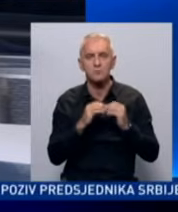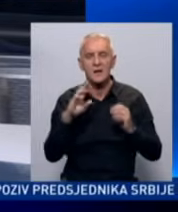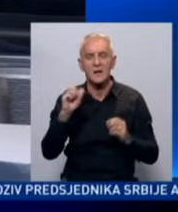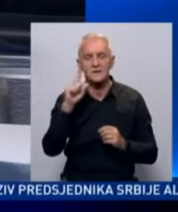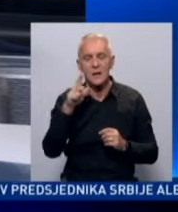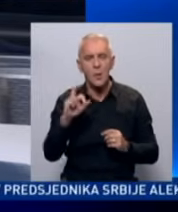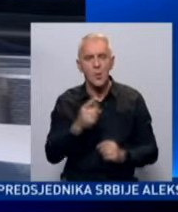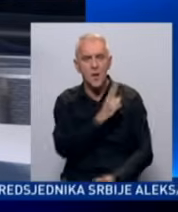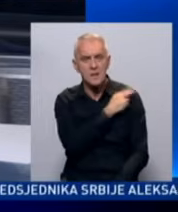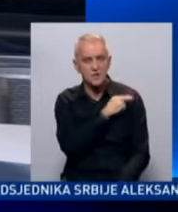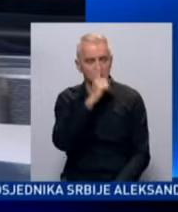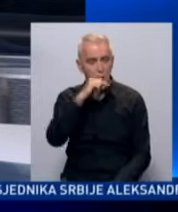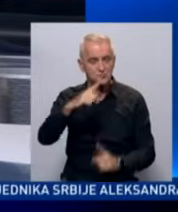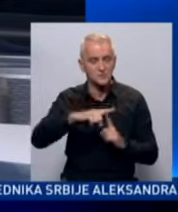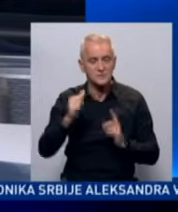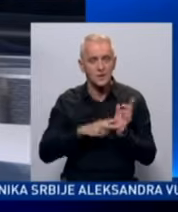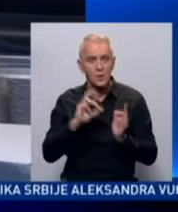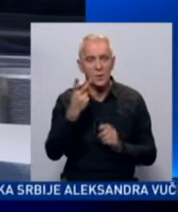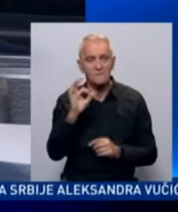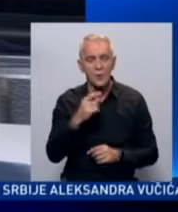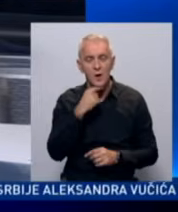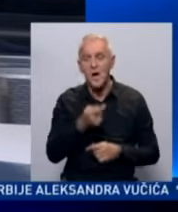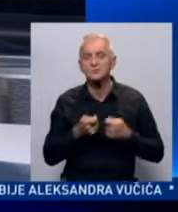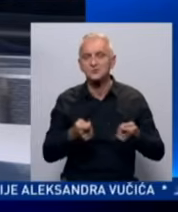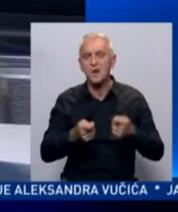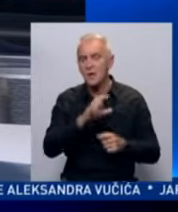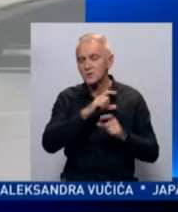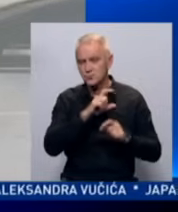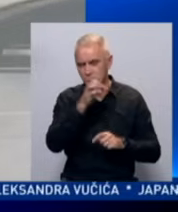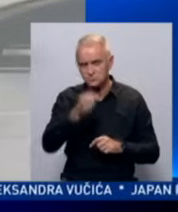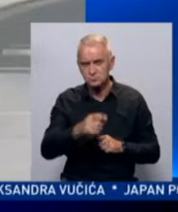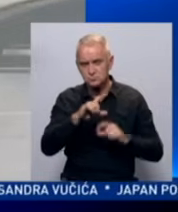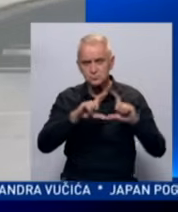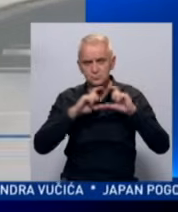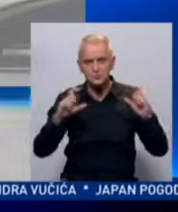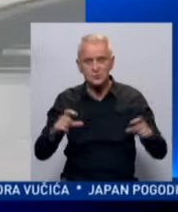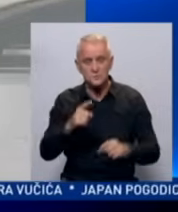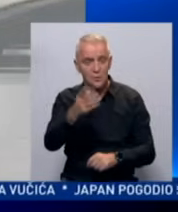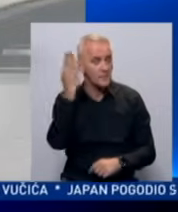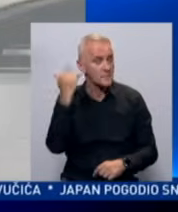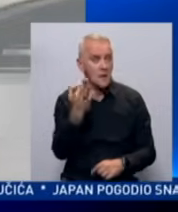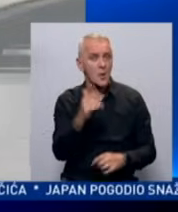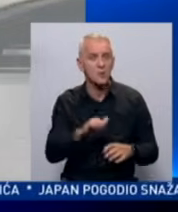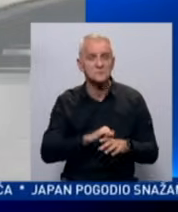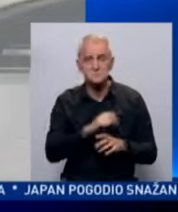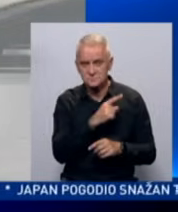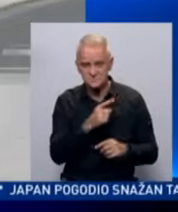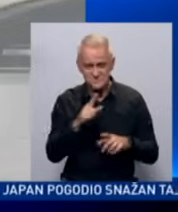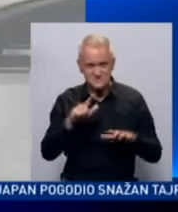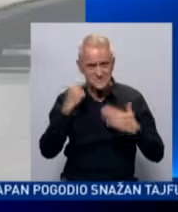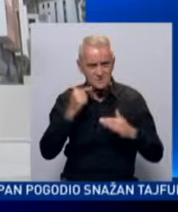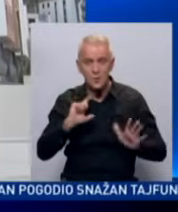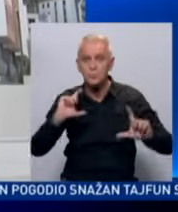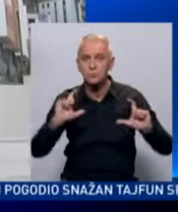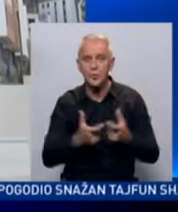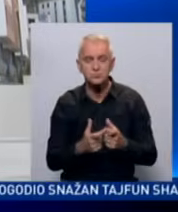opštine Trnovo, potvrđeno iz kantonalnog tužilaštva za BHRT. Podsjećamo, Berilo je prije nekoliko sedmica uhapšen u akciji Incitat po